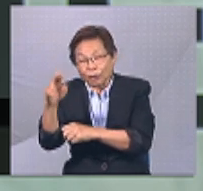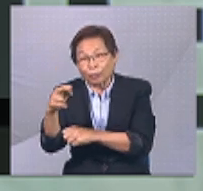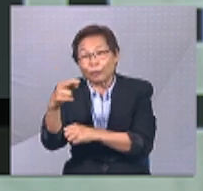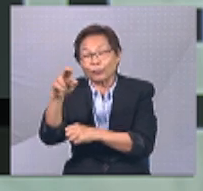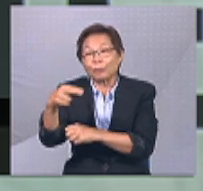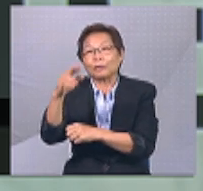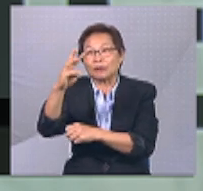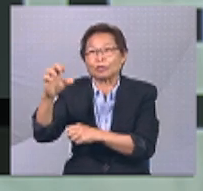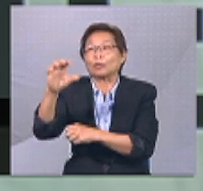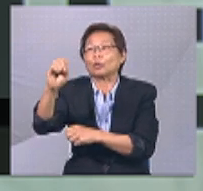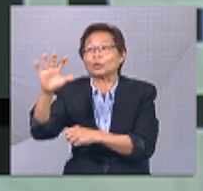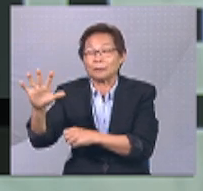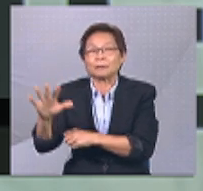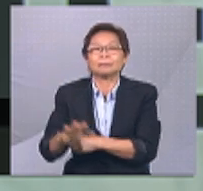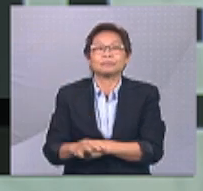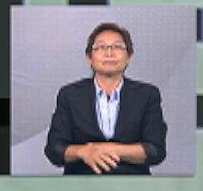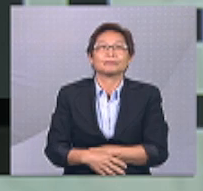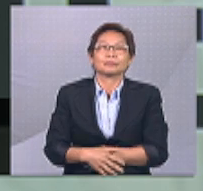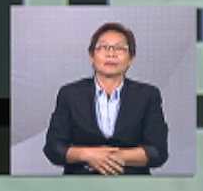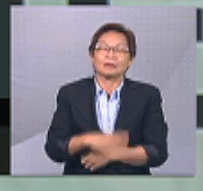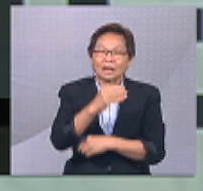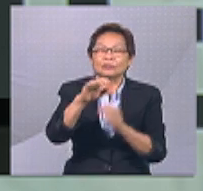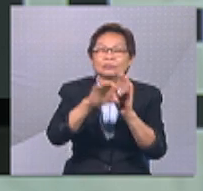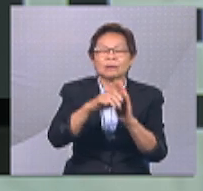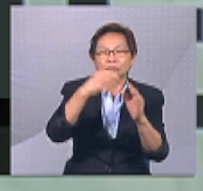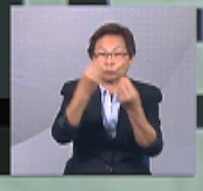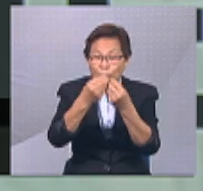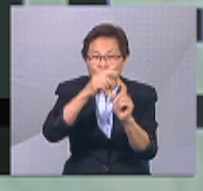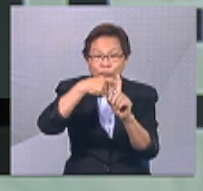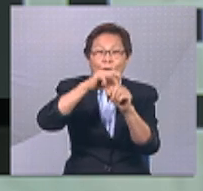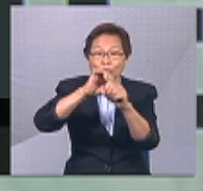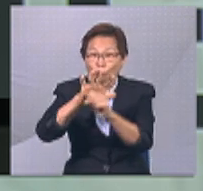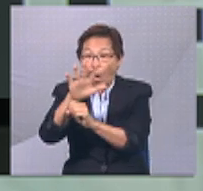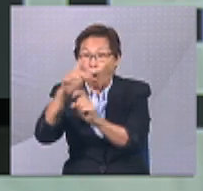24,605 kes, 5 sampel. Dan bilangan positif ialah